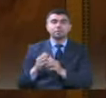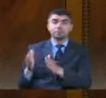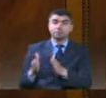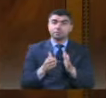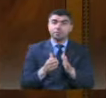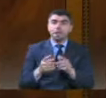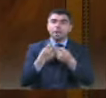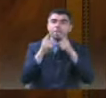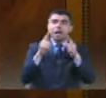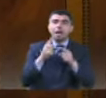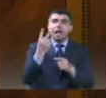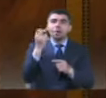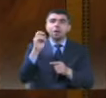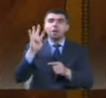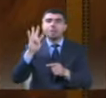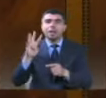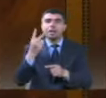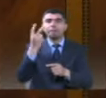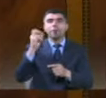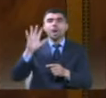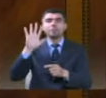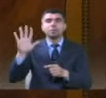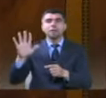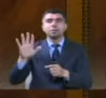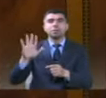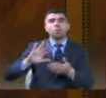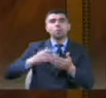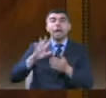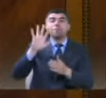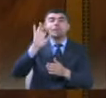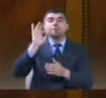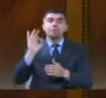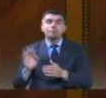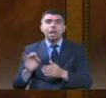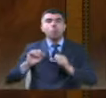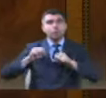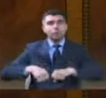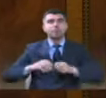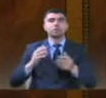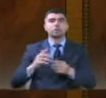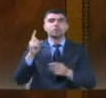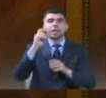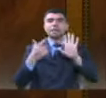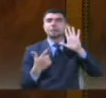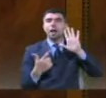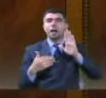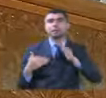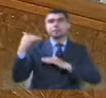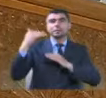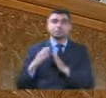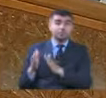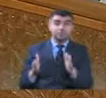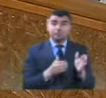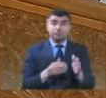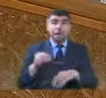موزع على سنتي 2014 و2015، وهذه السنة 5% غتدخل في يوليوز 2015. رفع الحد الأدنى للأجور